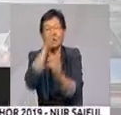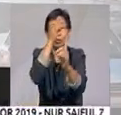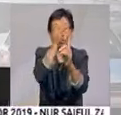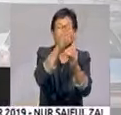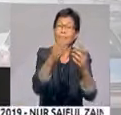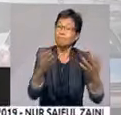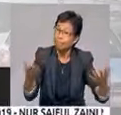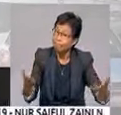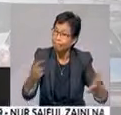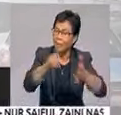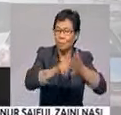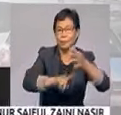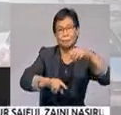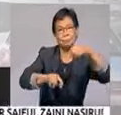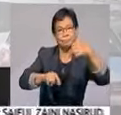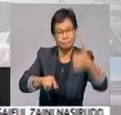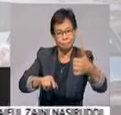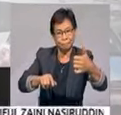tersebut ialah